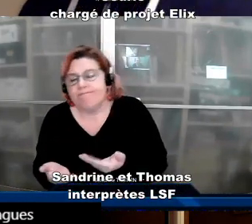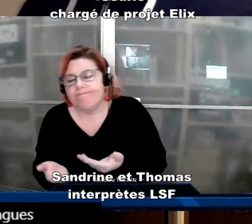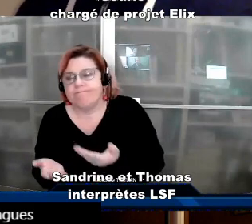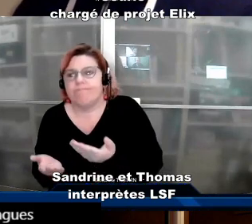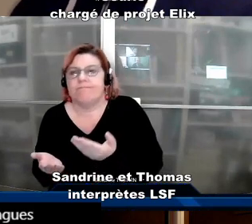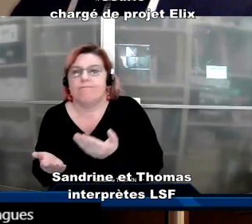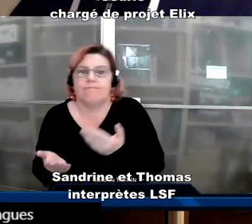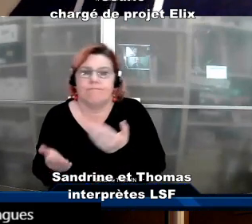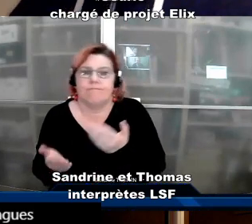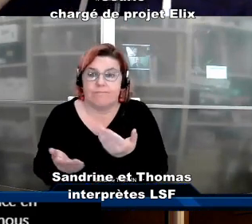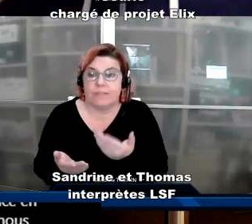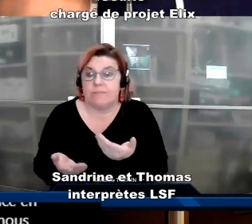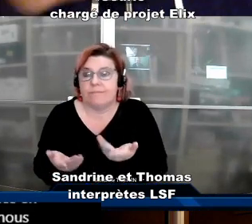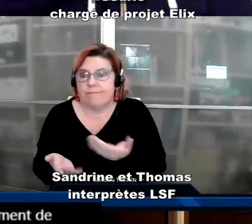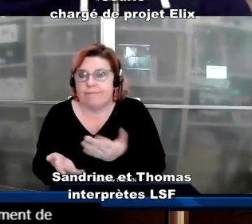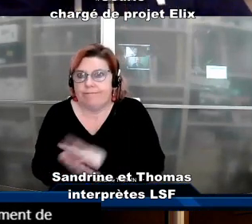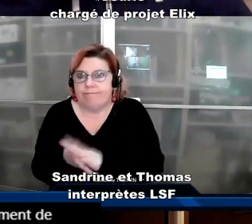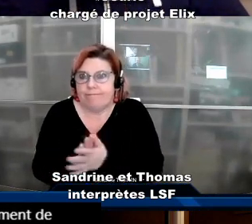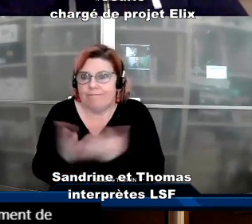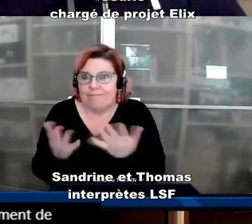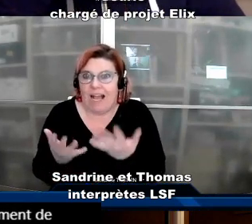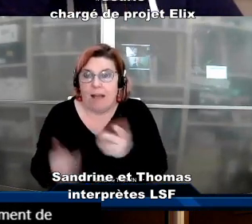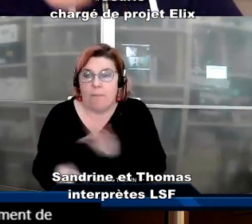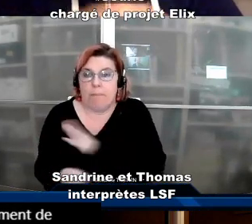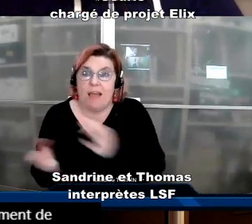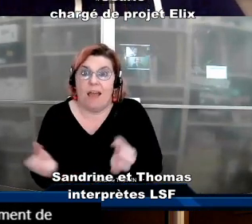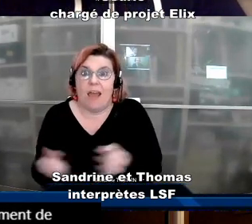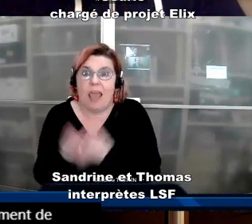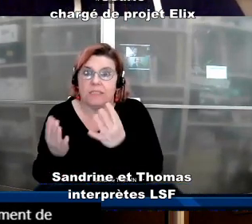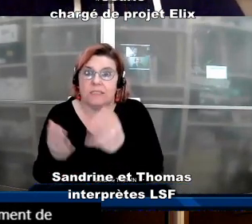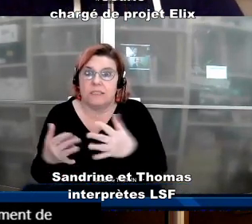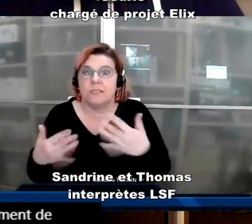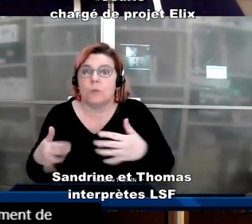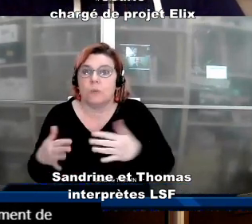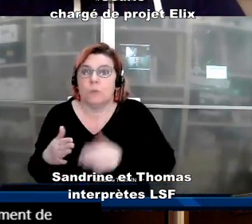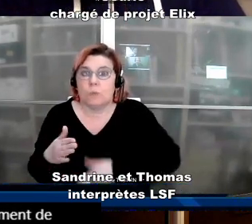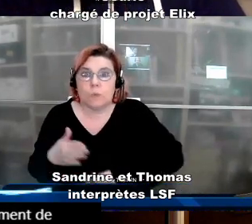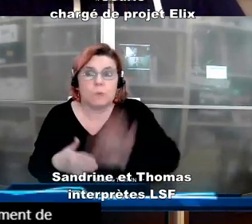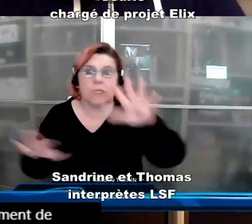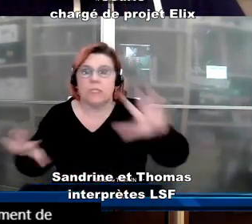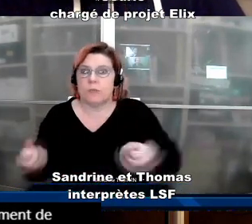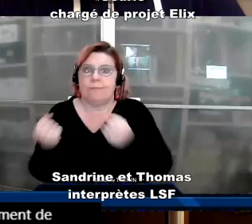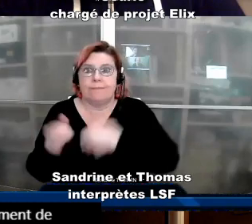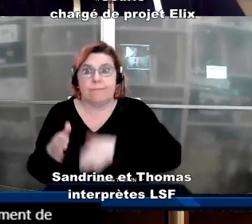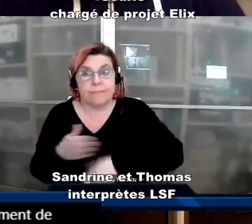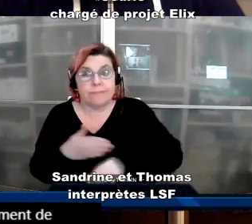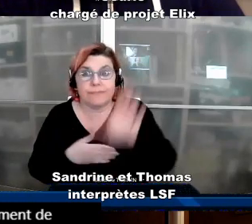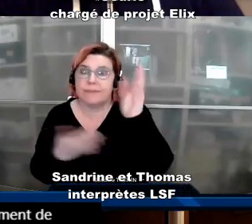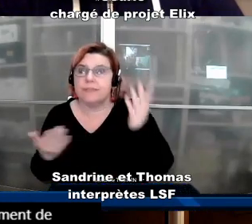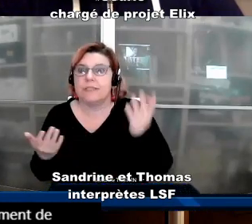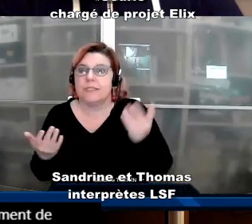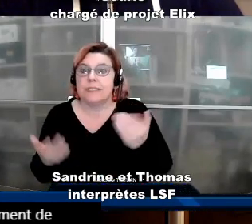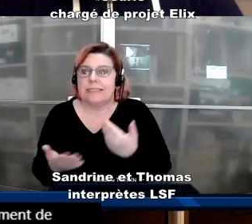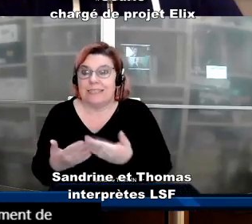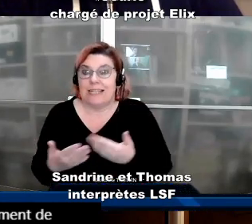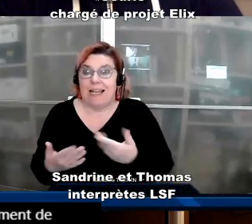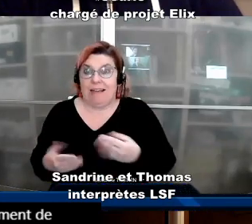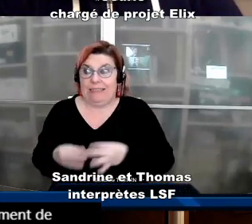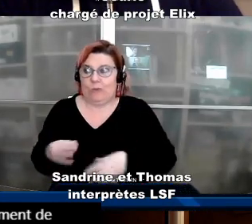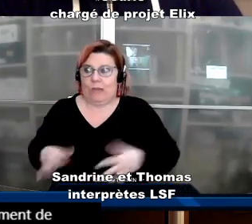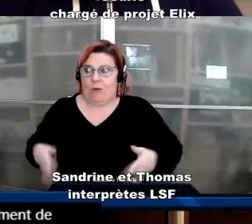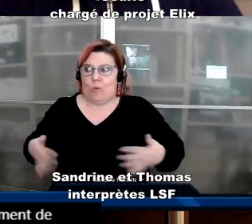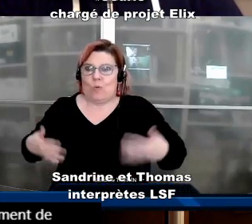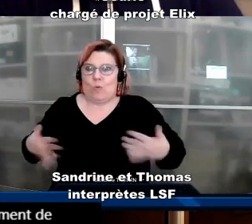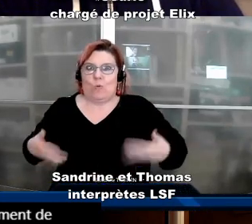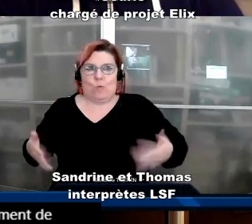qui est artisanal, parce que voilà, Elix connaît un succès croissant, et je dirais qu'on est un petit peu victime de notre succès. Donc, il faut